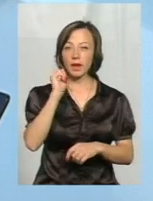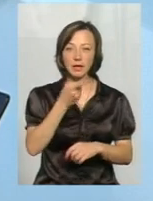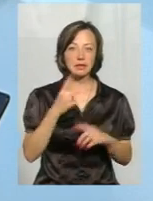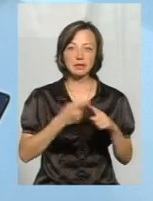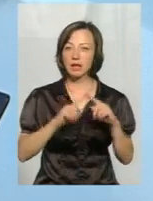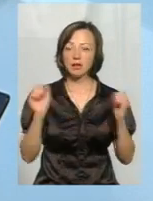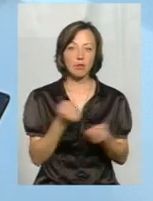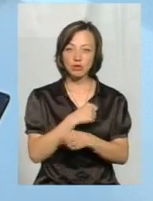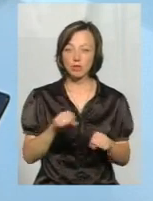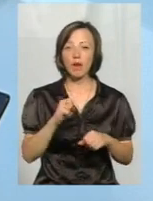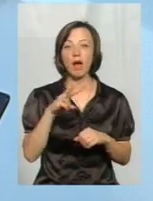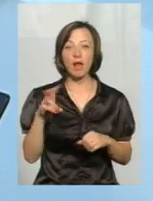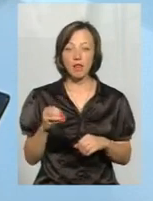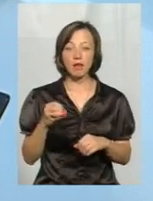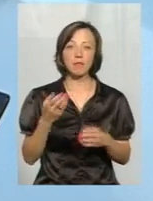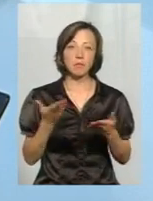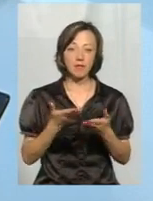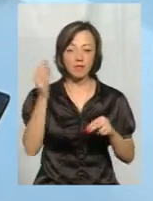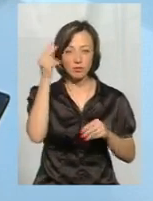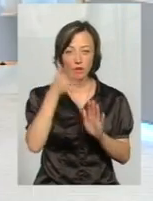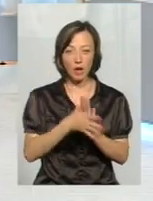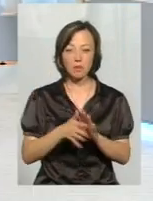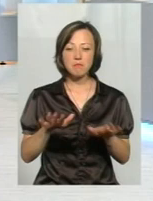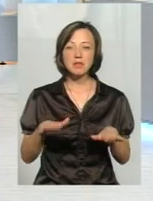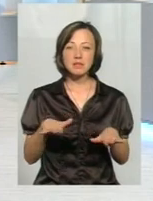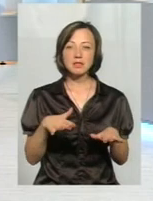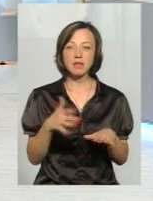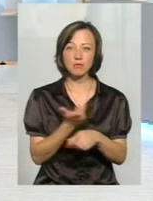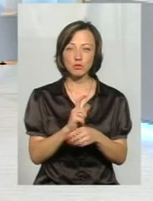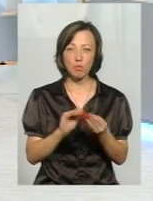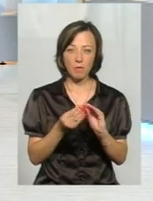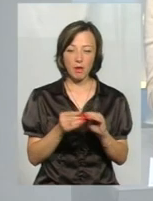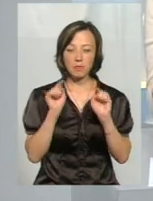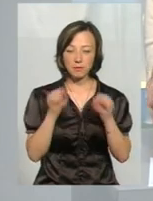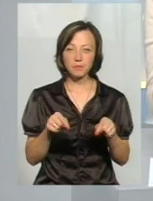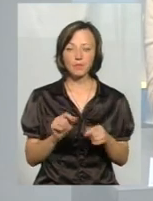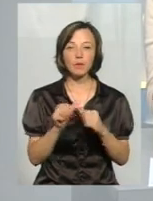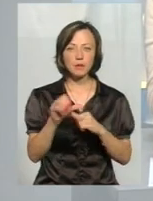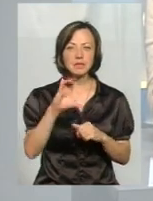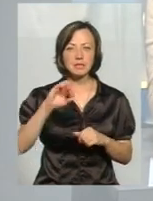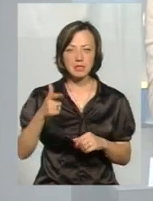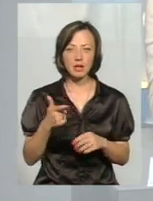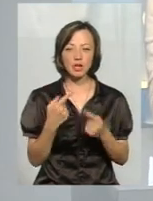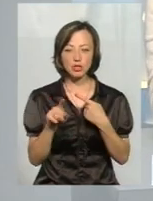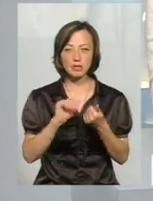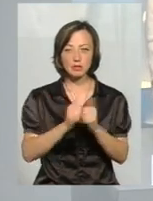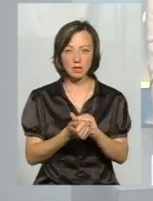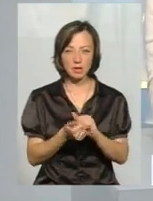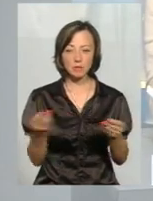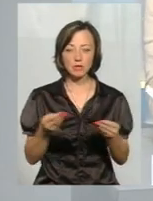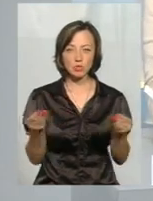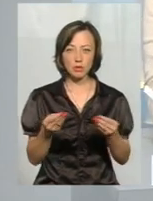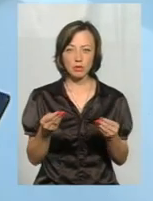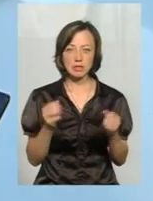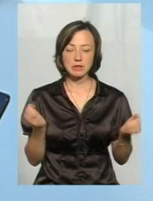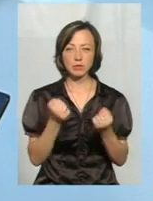реально неможливо. Але ми вивчаємо слабкі місця і на тих місцях зосереджуємося. Окрім солі, є ще якийсь варіант замінити пісок?